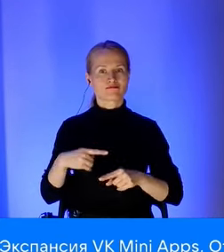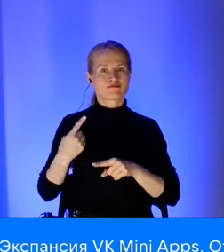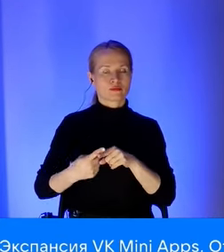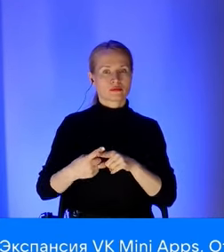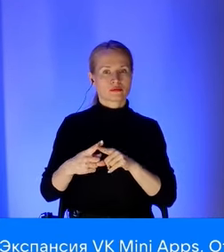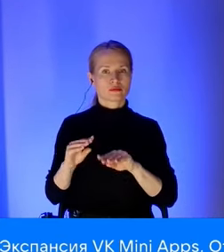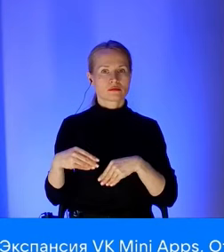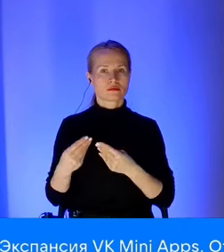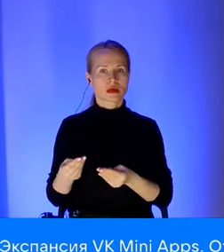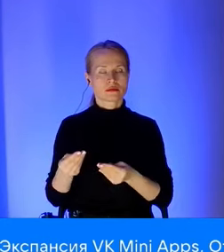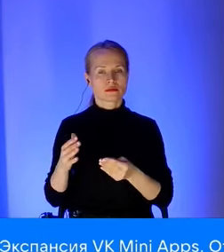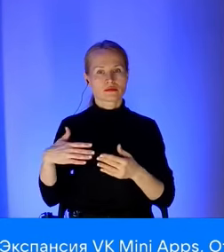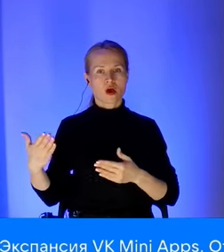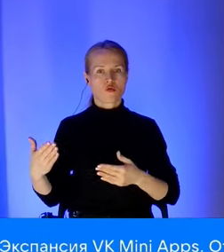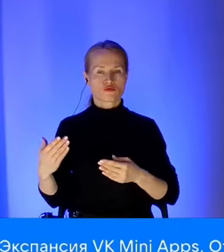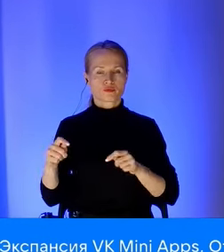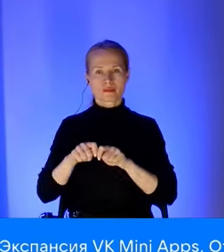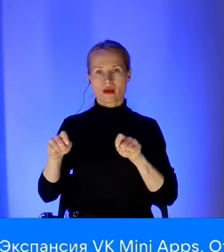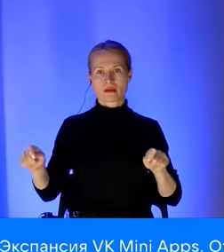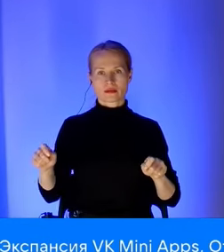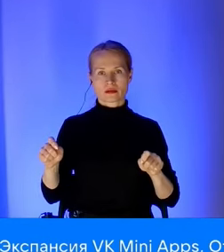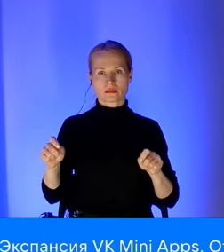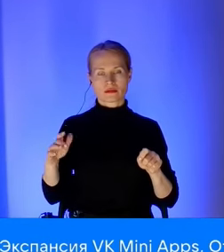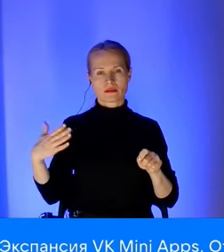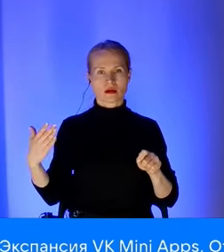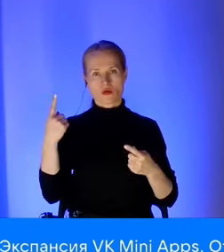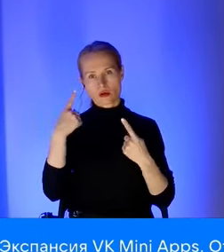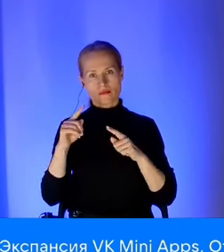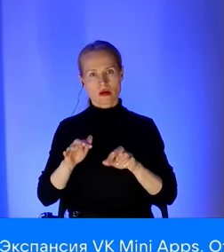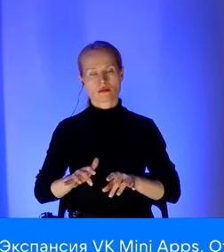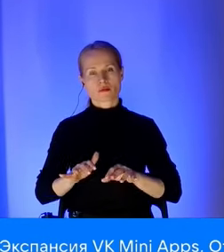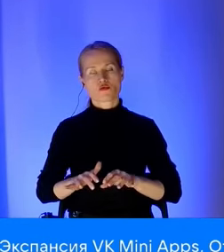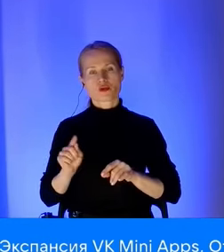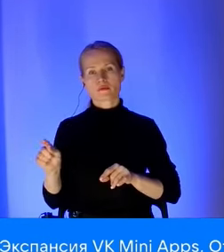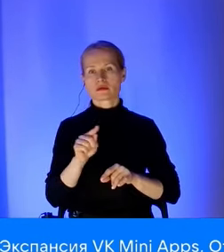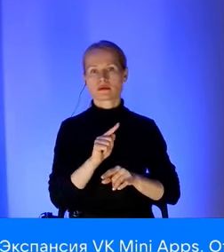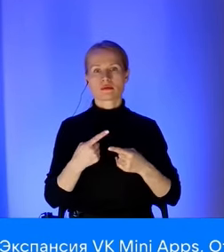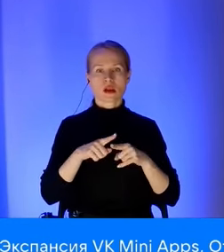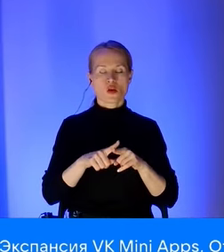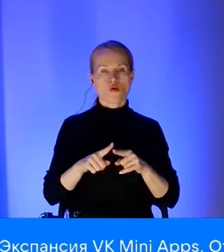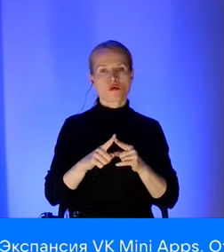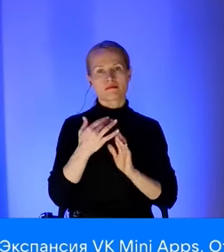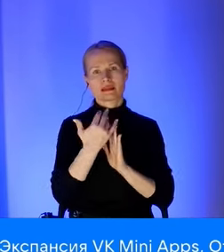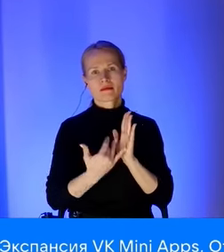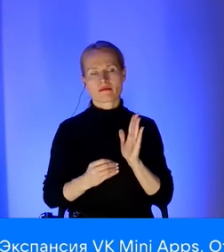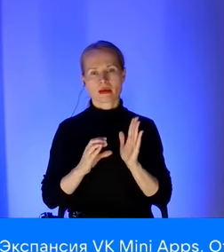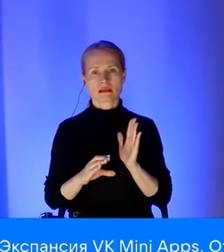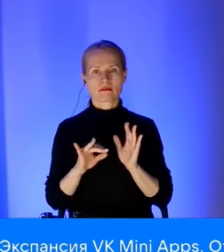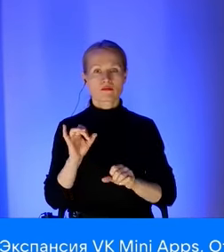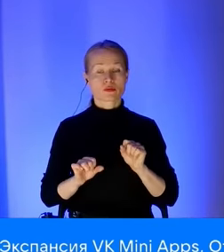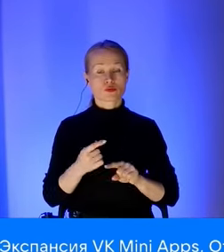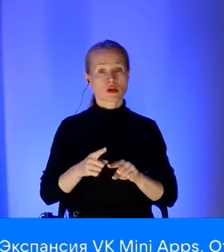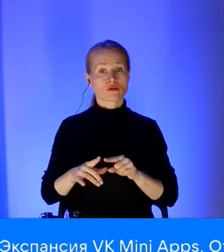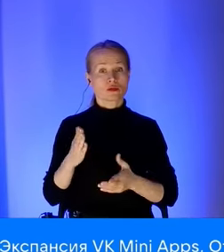ее наружу, да, открыть сторонним разработчикам доступ к тем технологиям, тем интерфейсам и